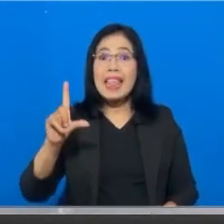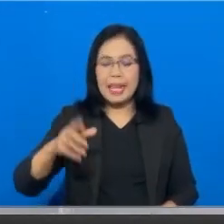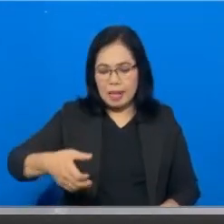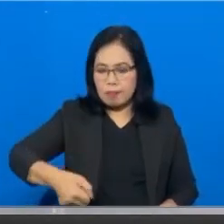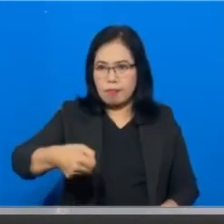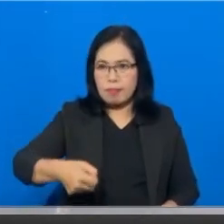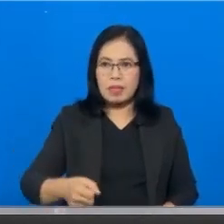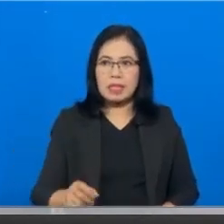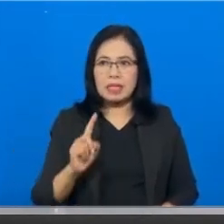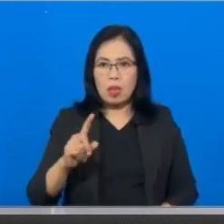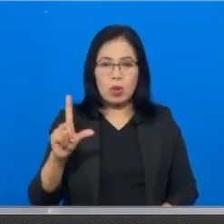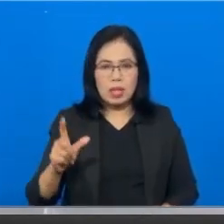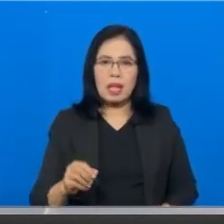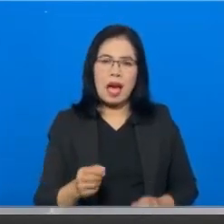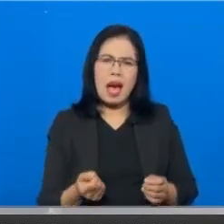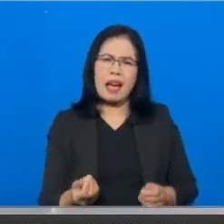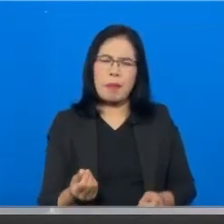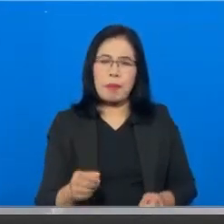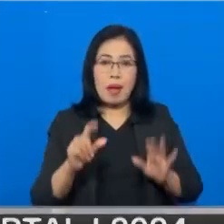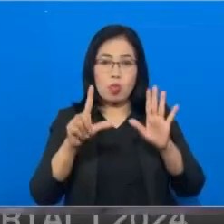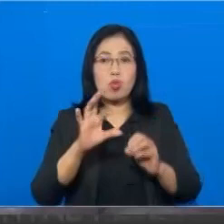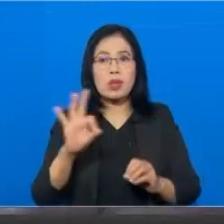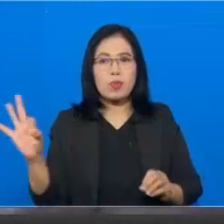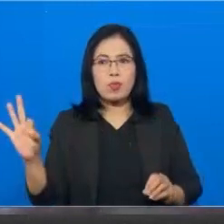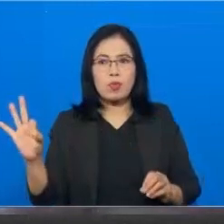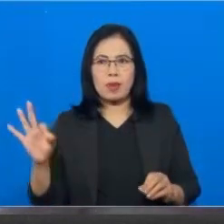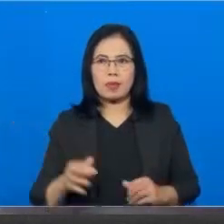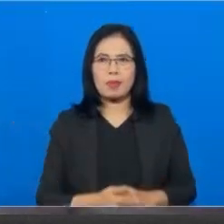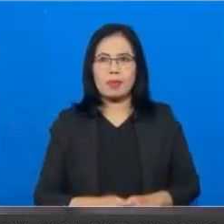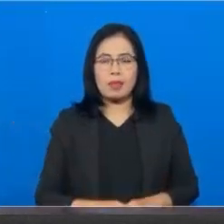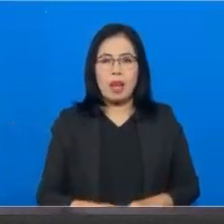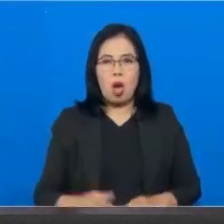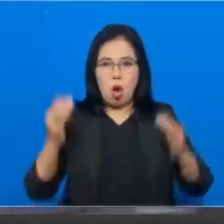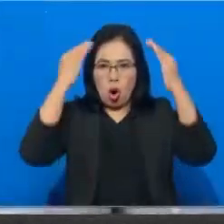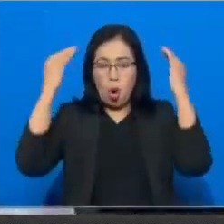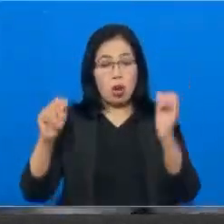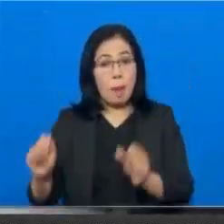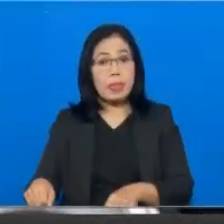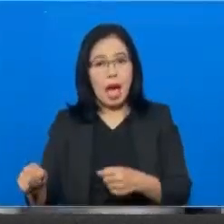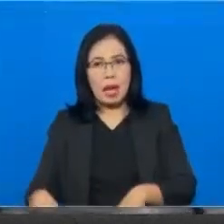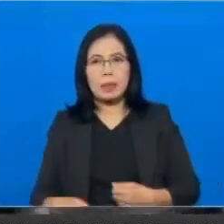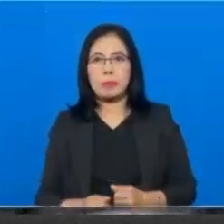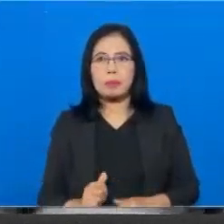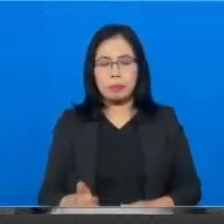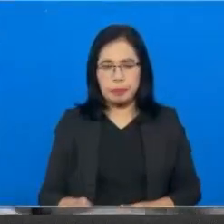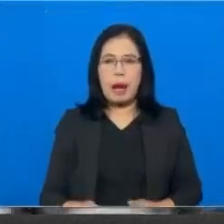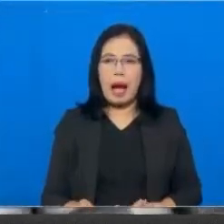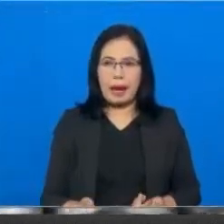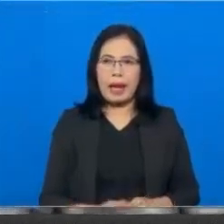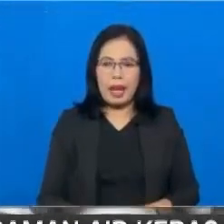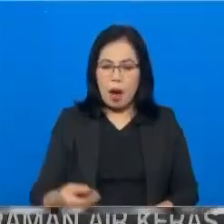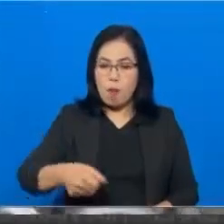dihargai Rp7.000. Pupuk ini sudah banyak digunakan oleh para petani dari luar wilayah Ngawi. Dan kelebihan dari pupuk ini bisa